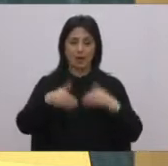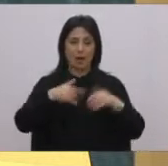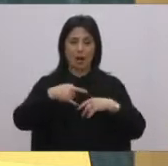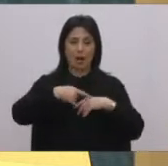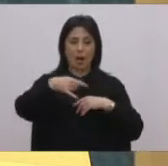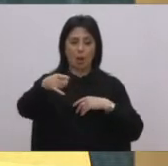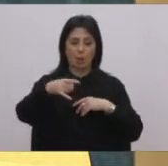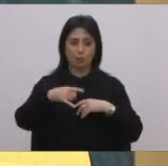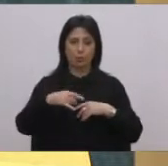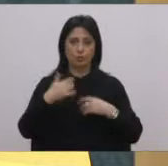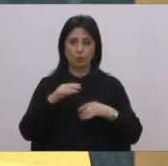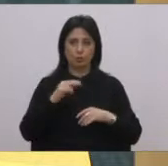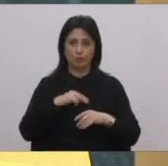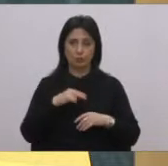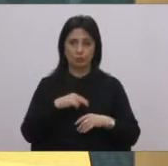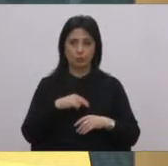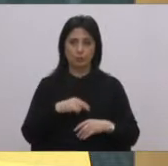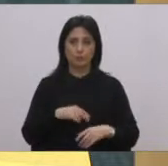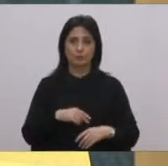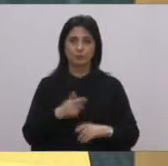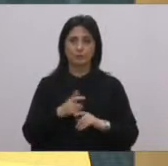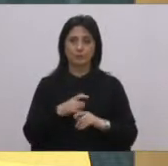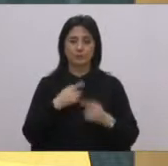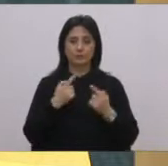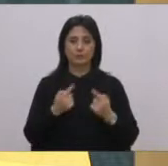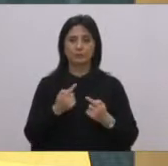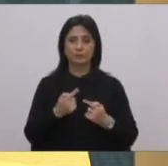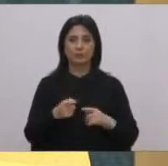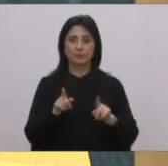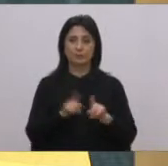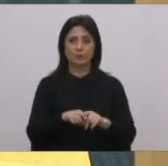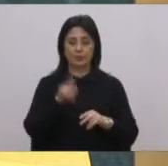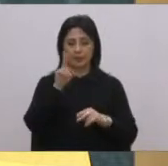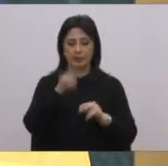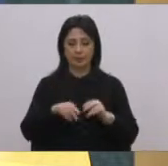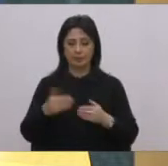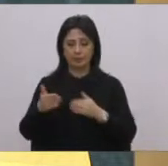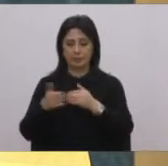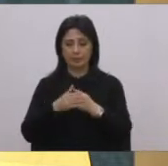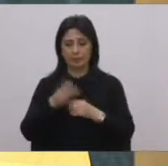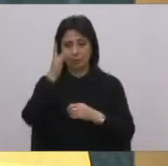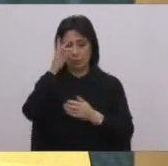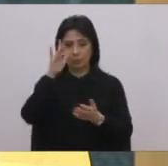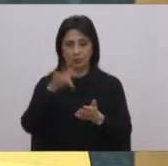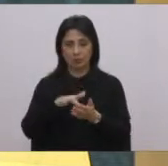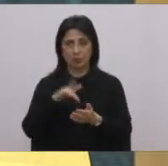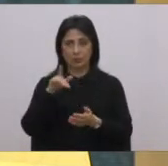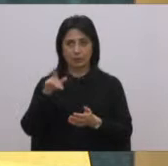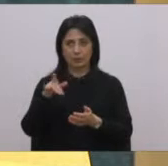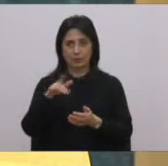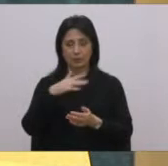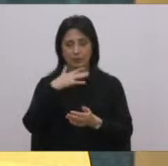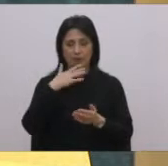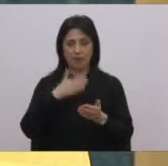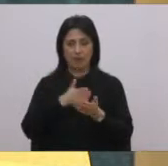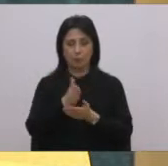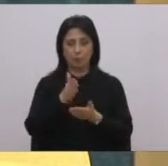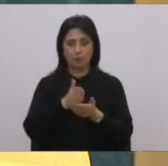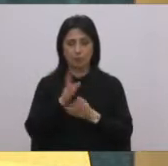გაიხსნა, ფუნქციონირებს უკვე. Რა ძალიან მნიშვნელოვანი, ასევე დასრულების ეტაპზე არის რუსთავის